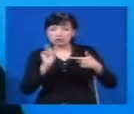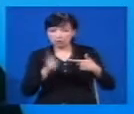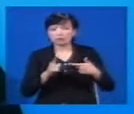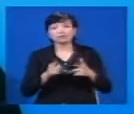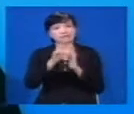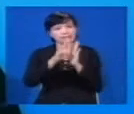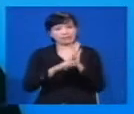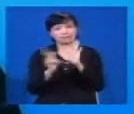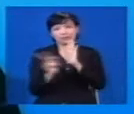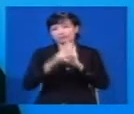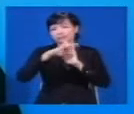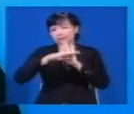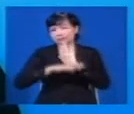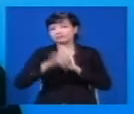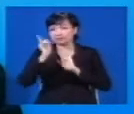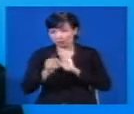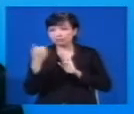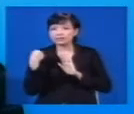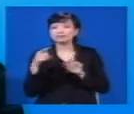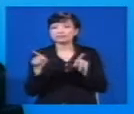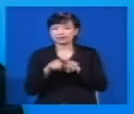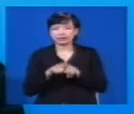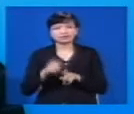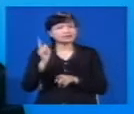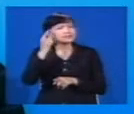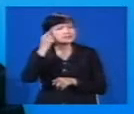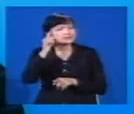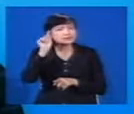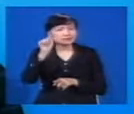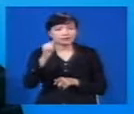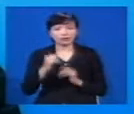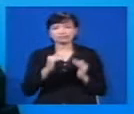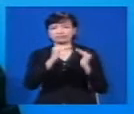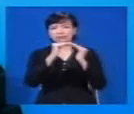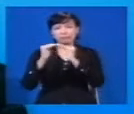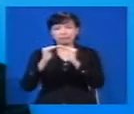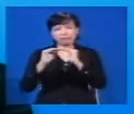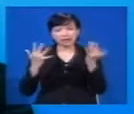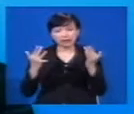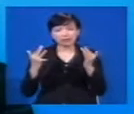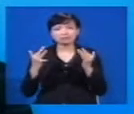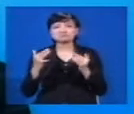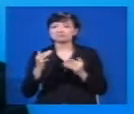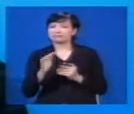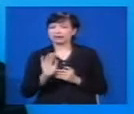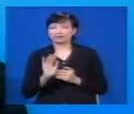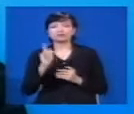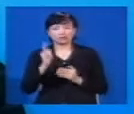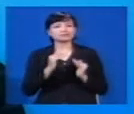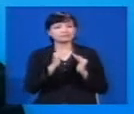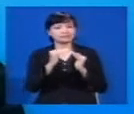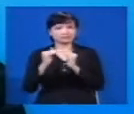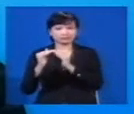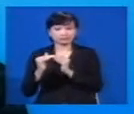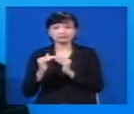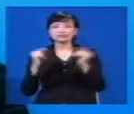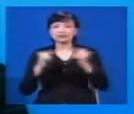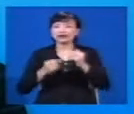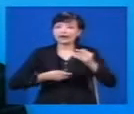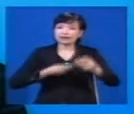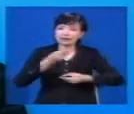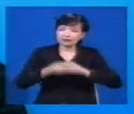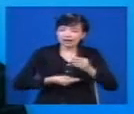ในส่วนของการค้าเสรีแล้วก็ให้คำนึงถึงความไม่เท่าเทียมกันในการที่จะทำให้เส้นเรื่องของคมนา